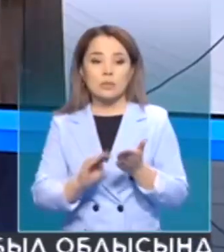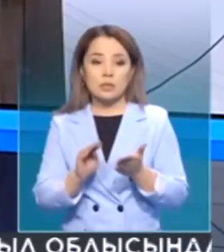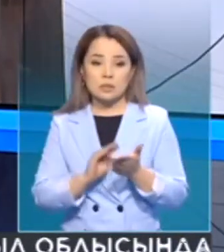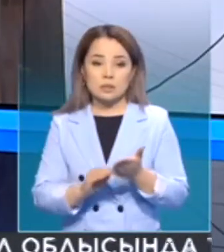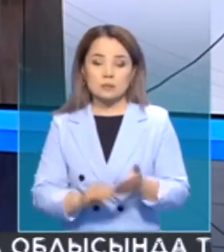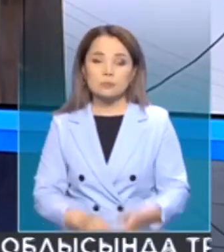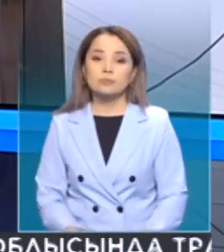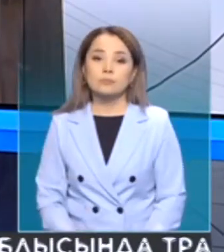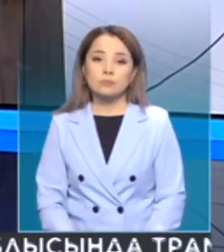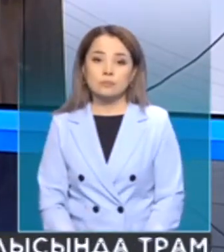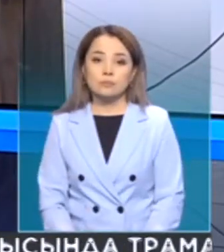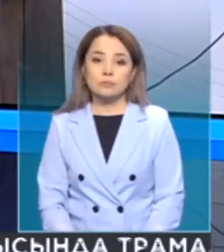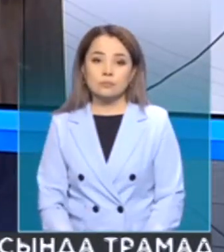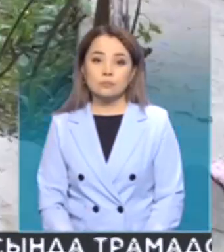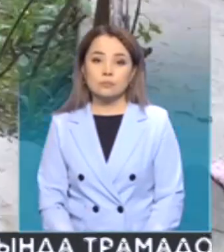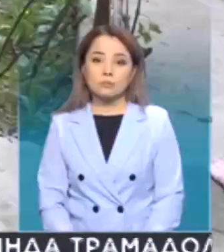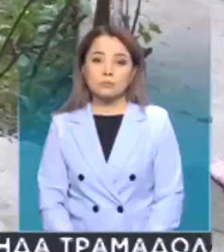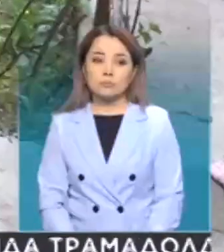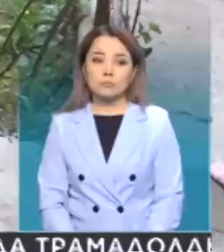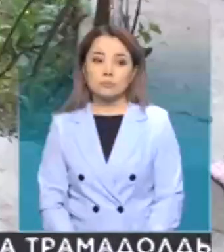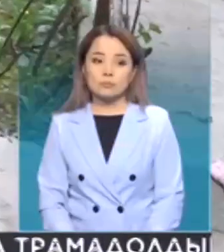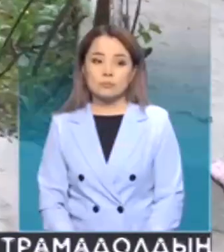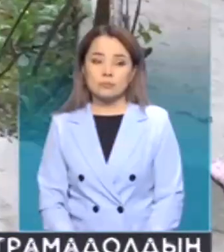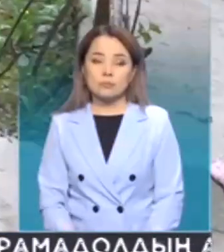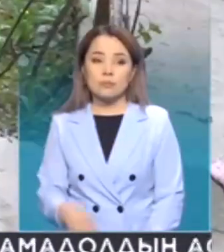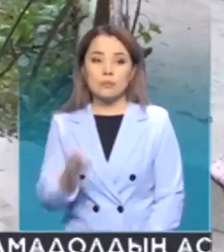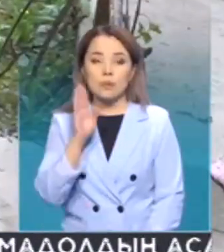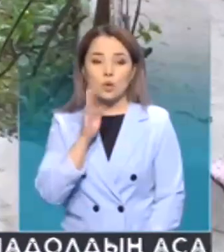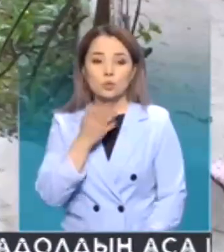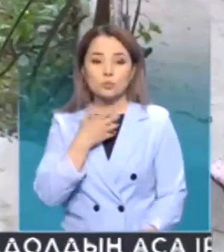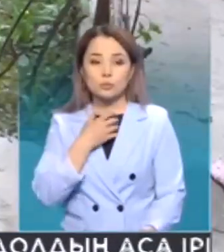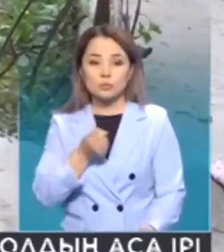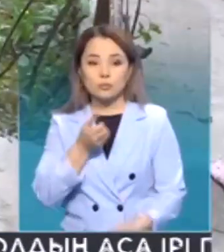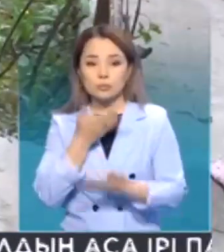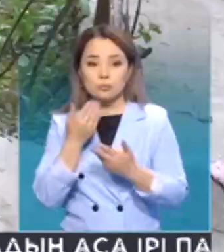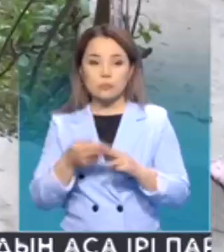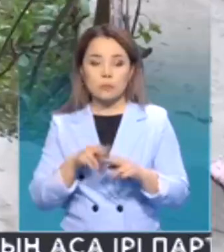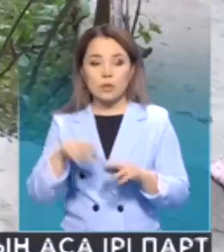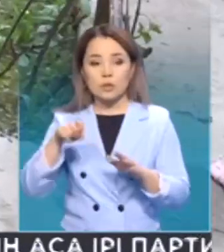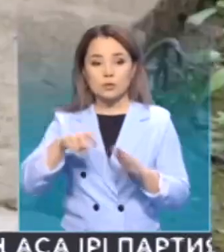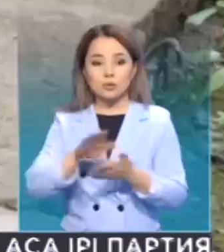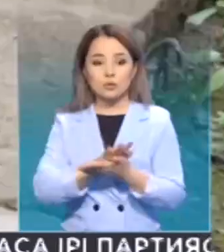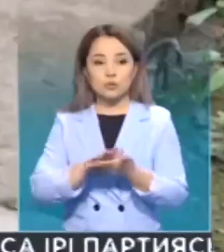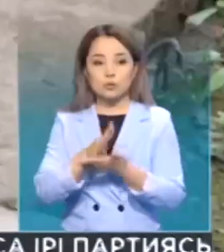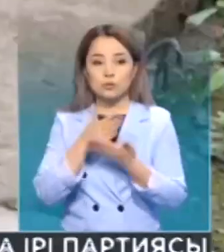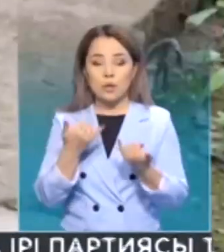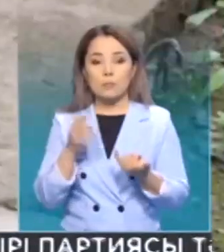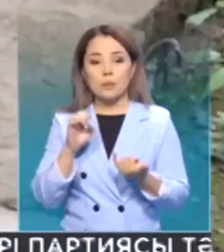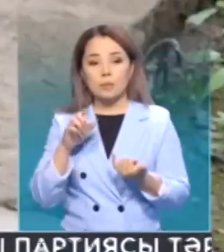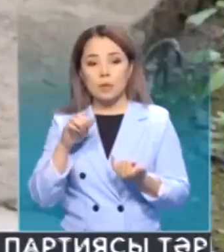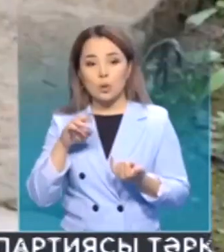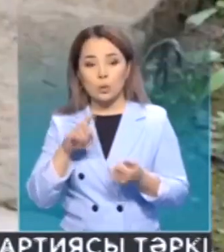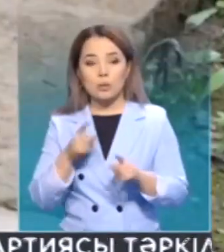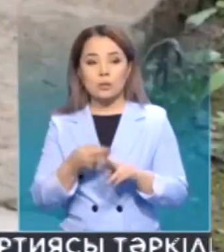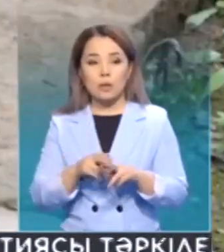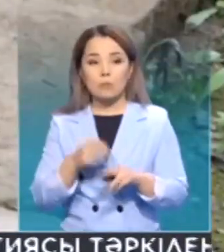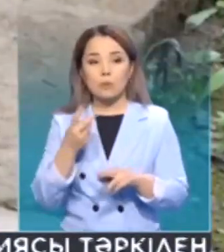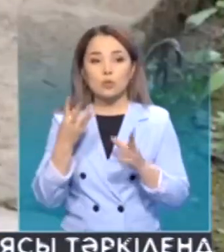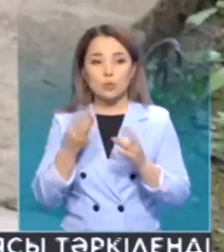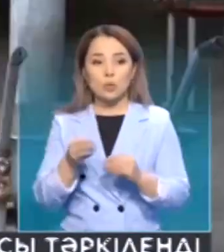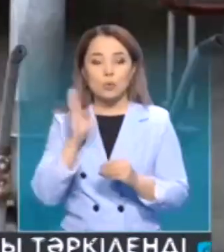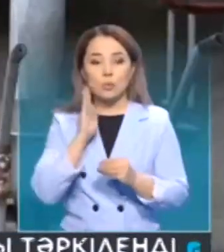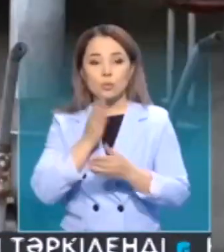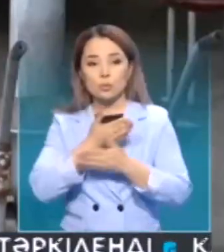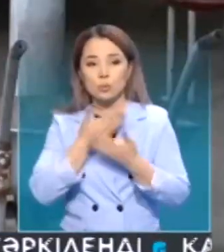көріп қайтты. Бір құртым су таппай отырмыз. Міне судың жағдайы, айналайнау, міне. Бибігүл Бижігітова бірнеше күннен